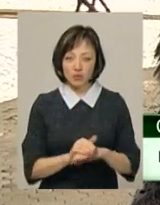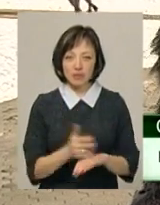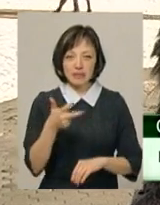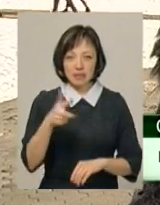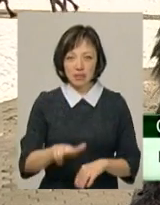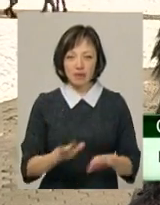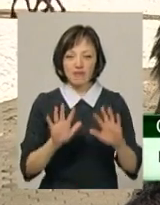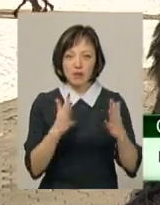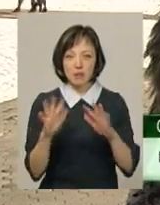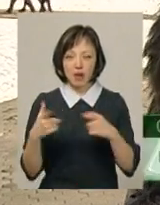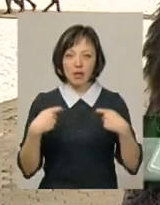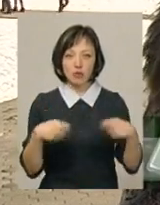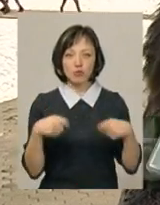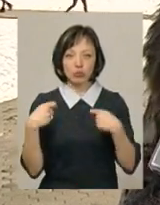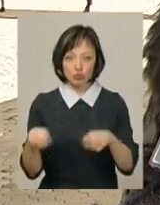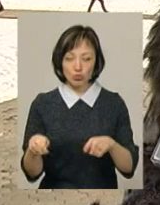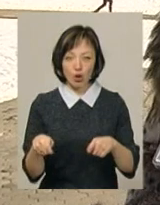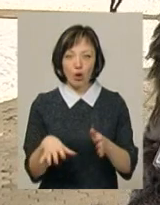випадки збуту.